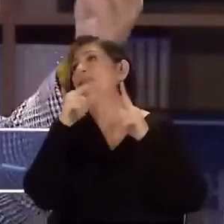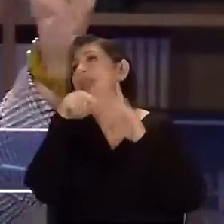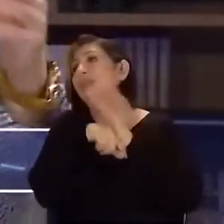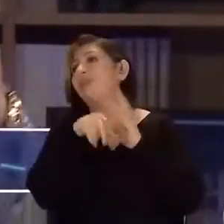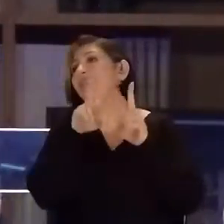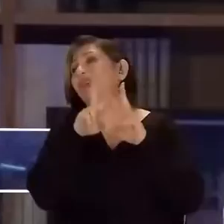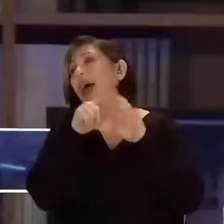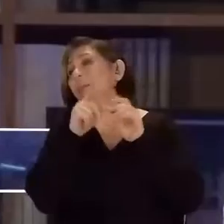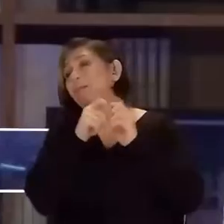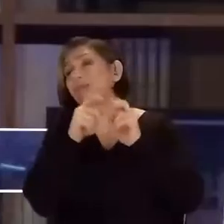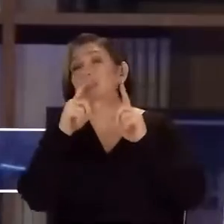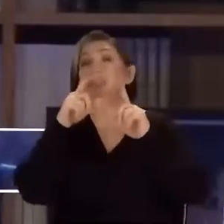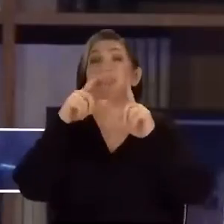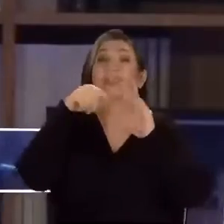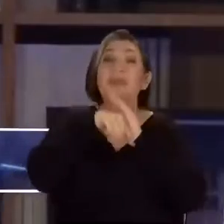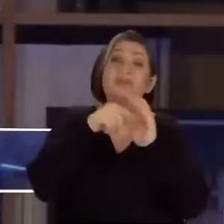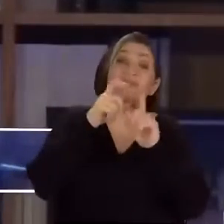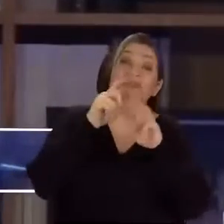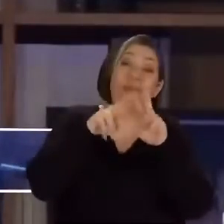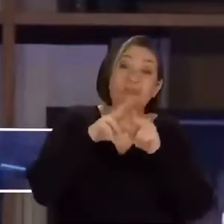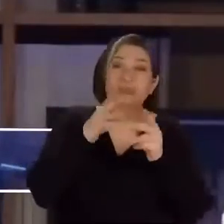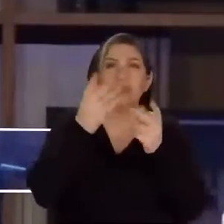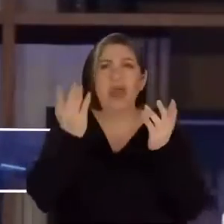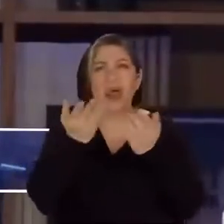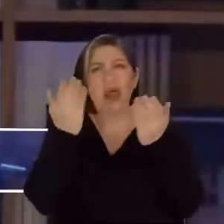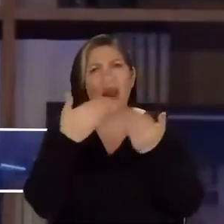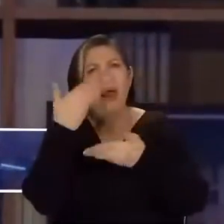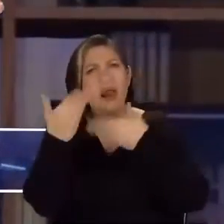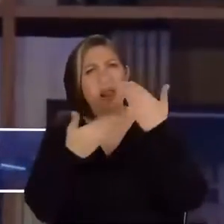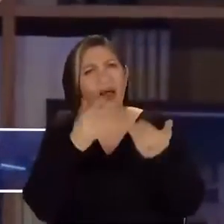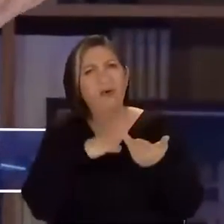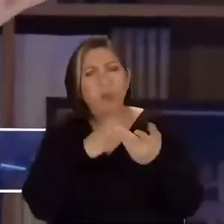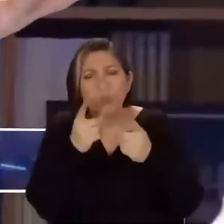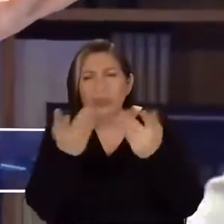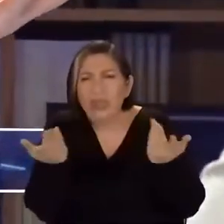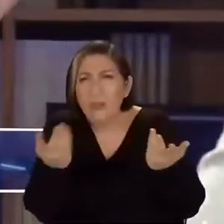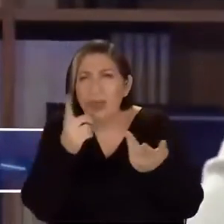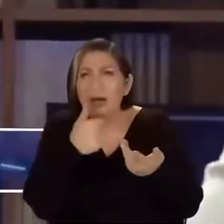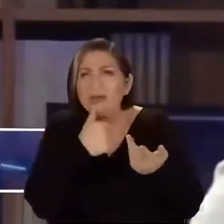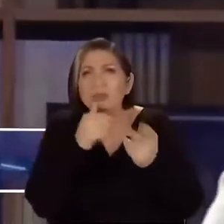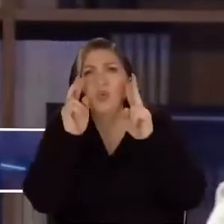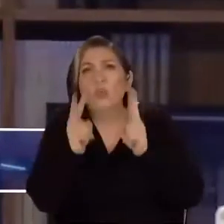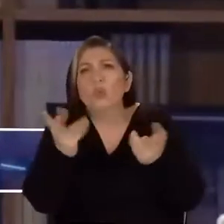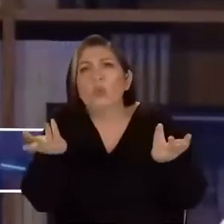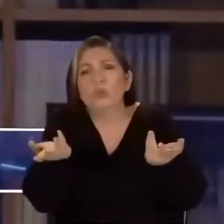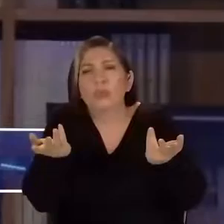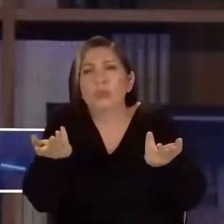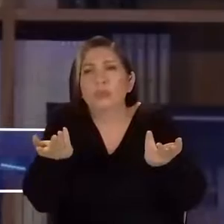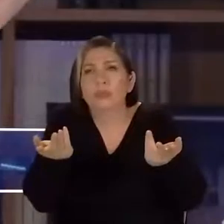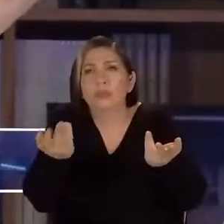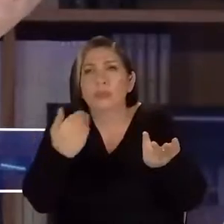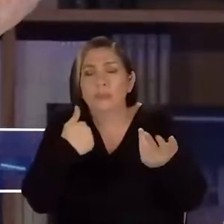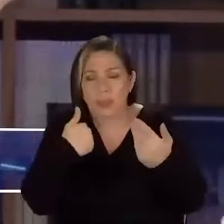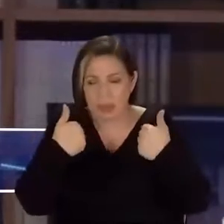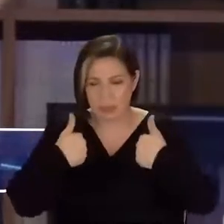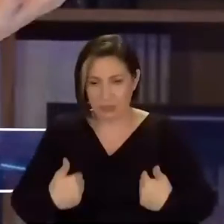Bir konuşma. Ooo Deep Web aman aman neler neler filan diye de. Şimdi, yani bir adam bulmuyorum ki ben